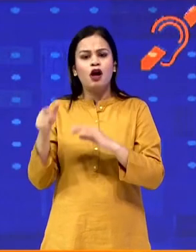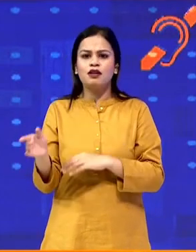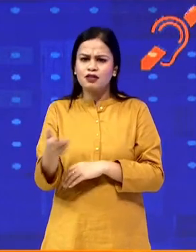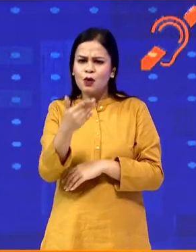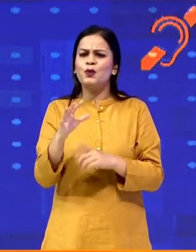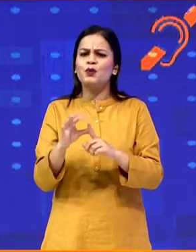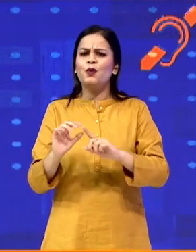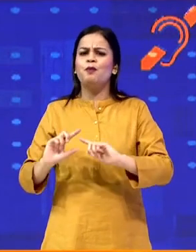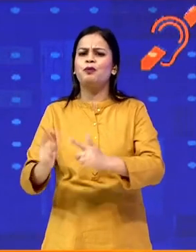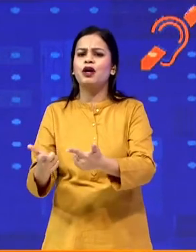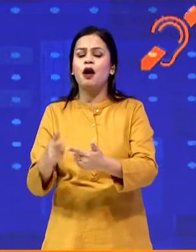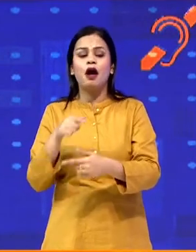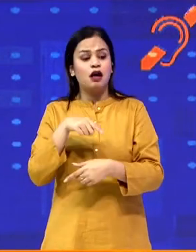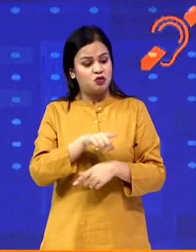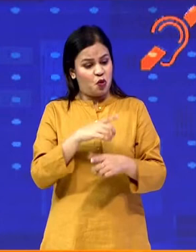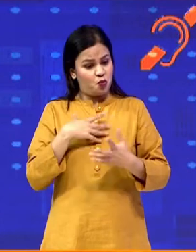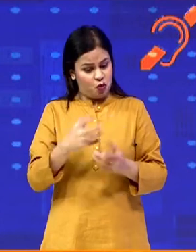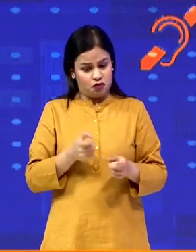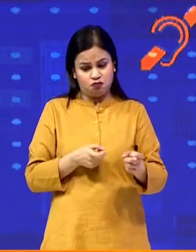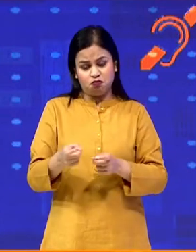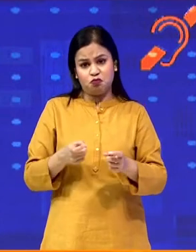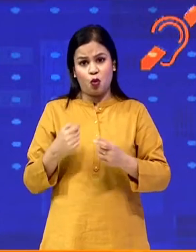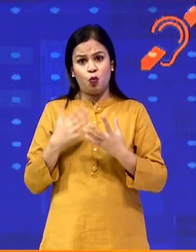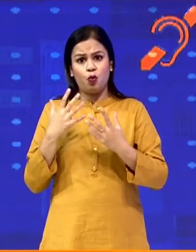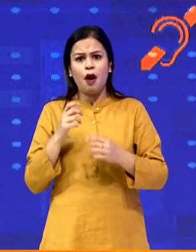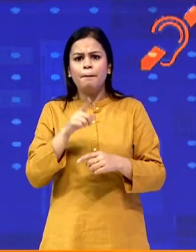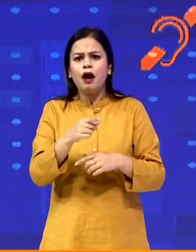और हिम्मत भी नहीं है